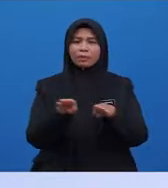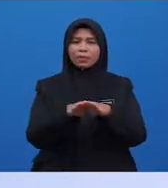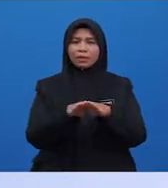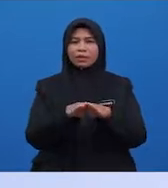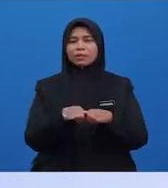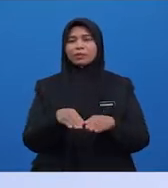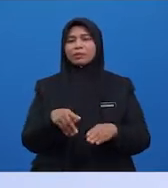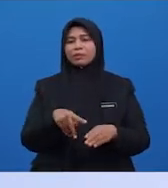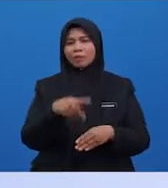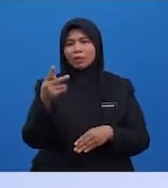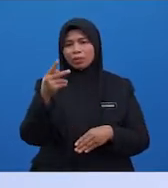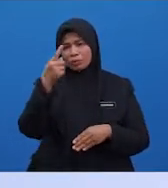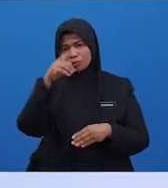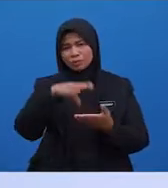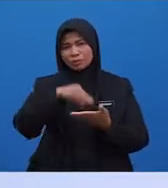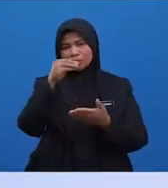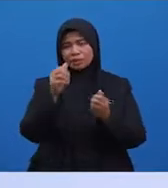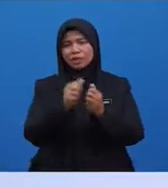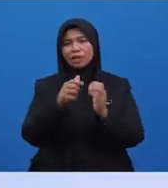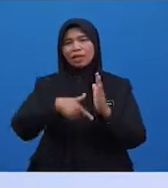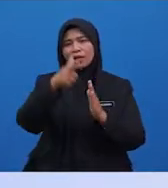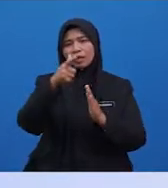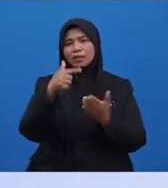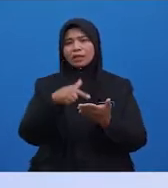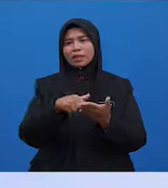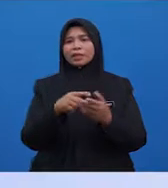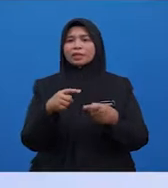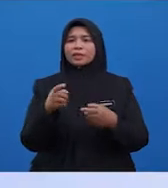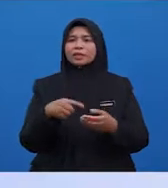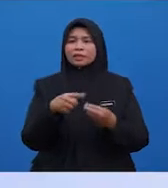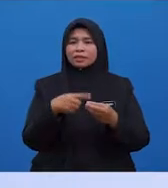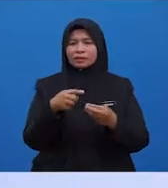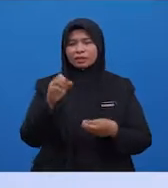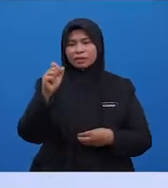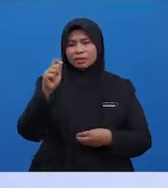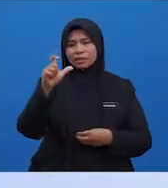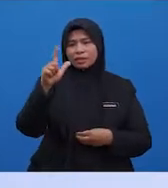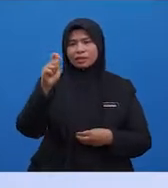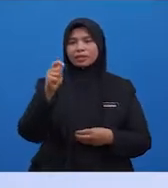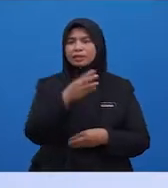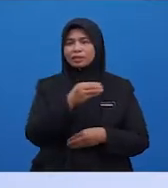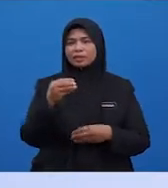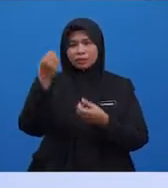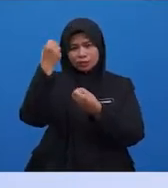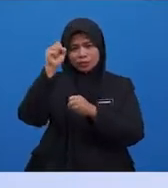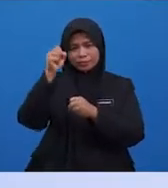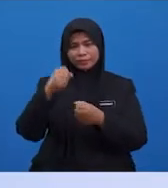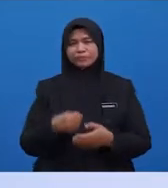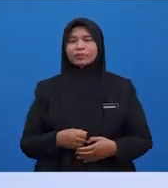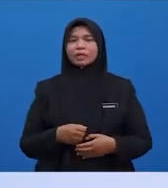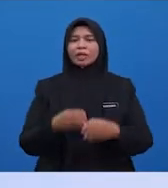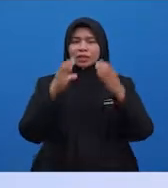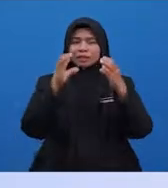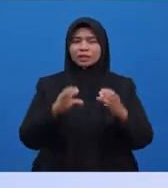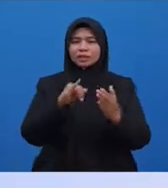peluang mempelajari dengan lebih lagi berkaitan atlet dan sukan. Cara